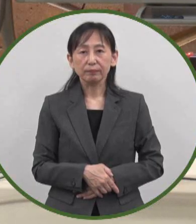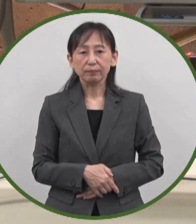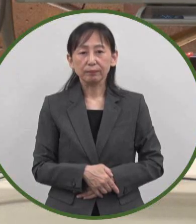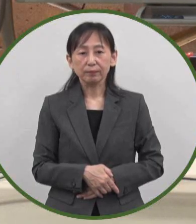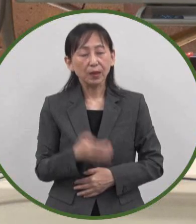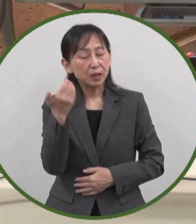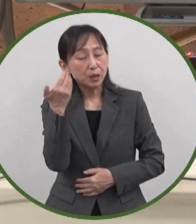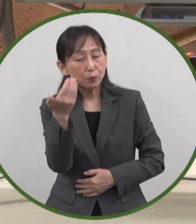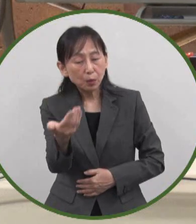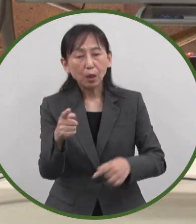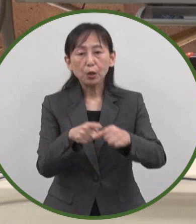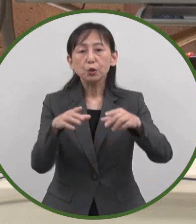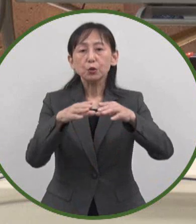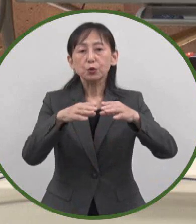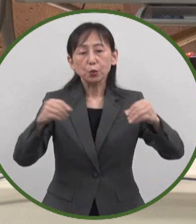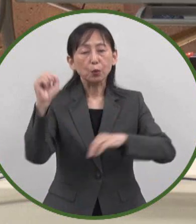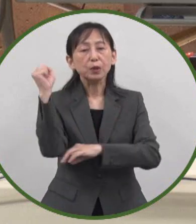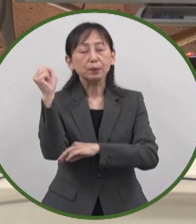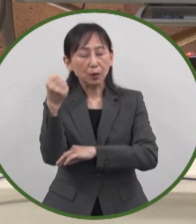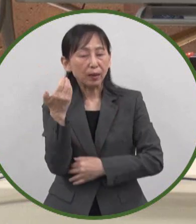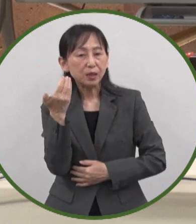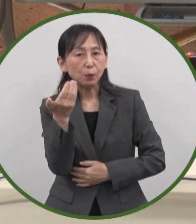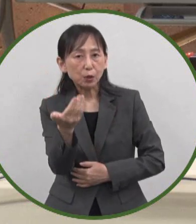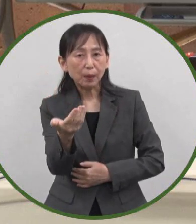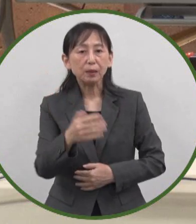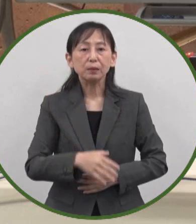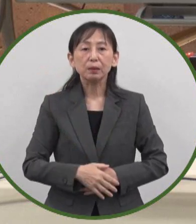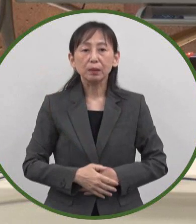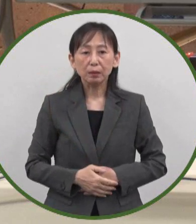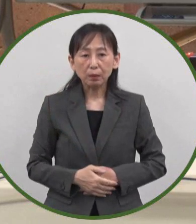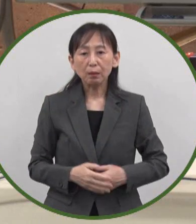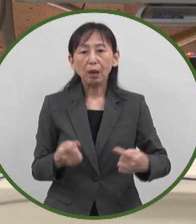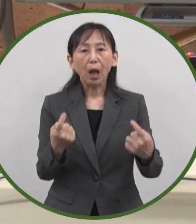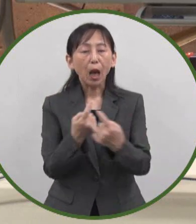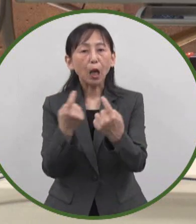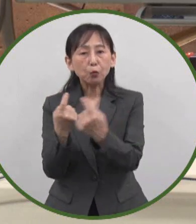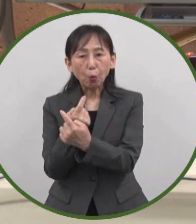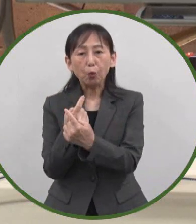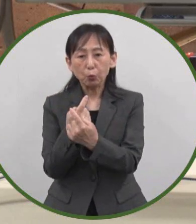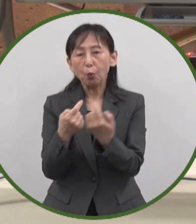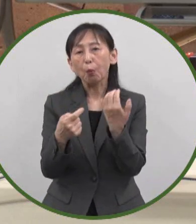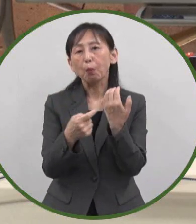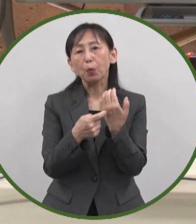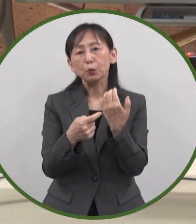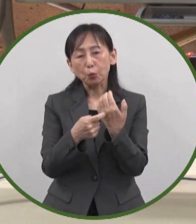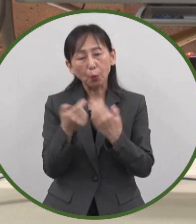すいません、中国新聞の河野と申します。対策の主な変更点の理由をお聞きし